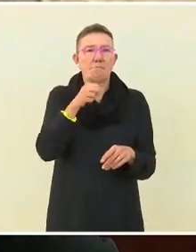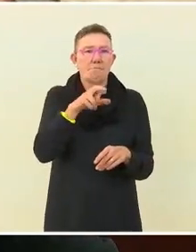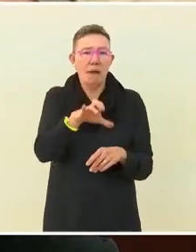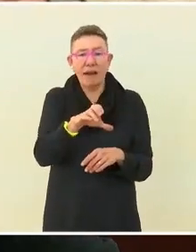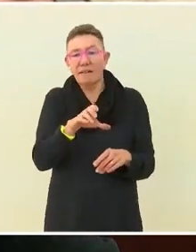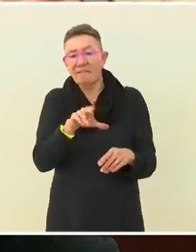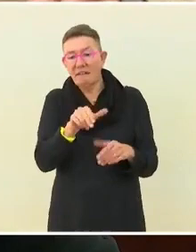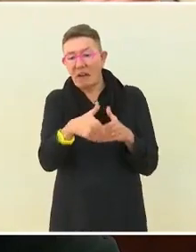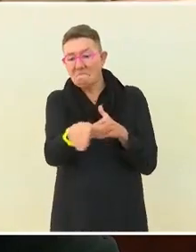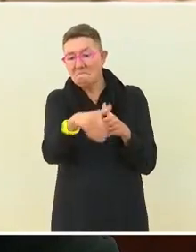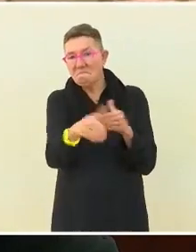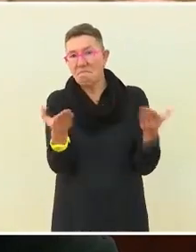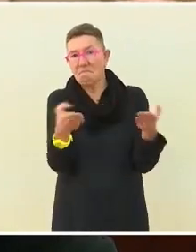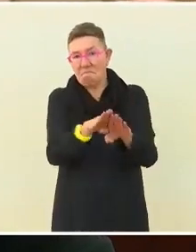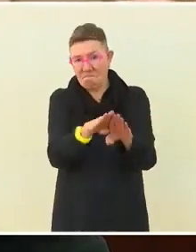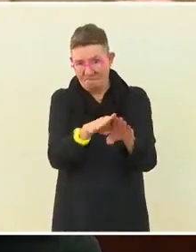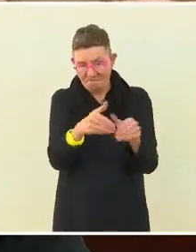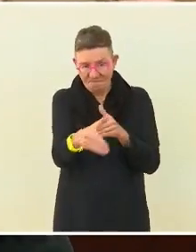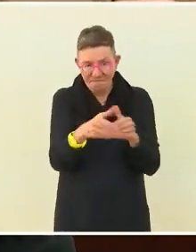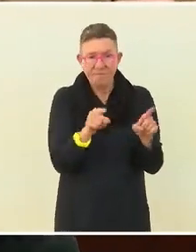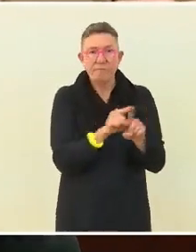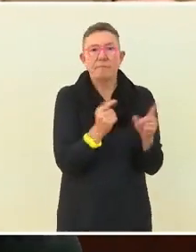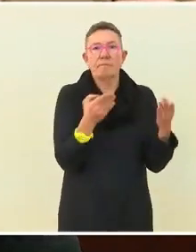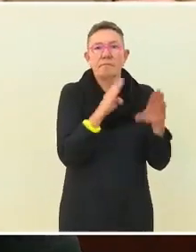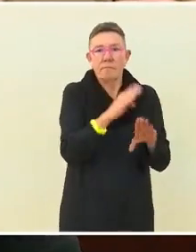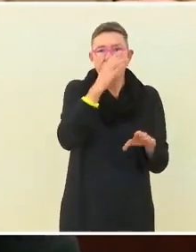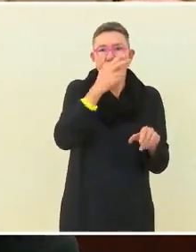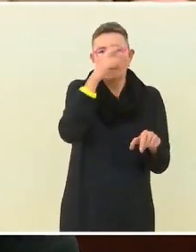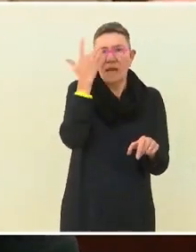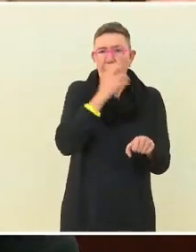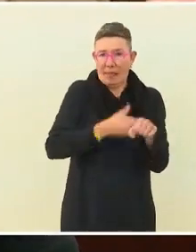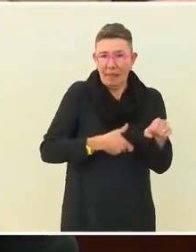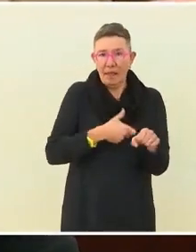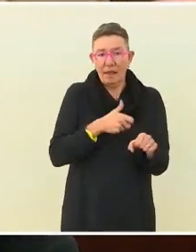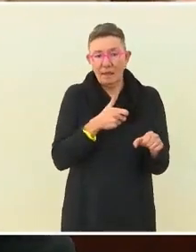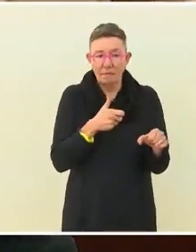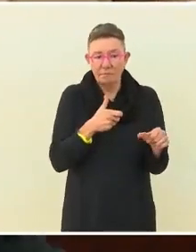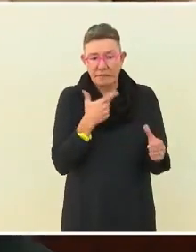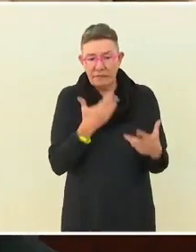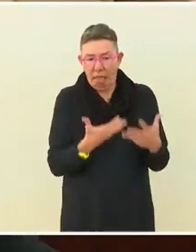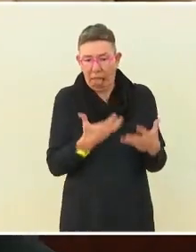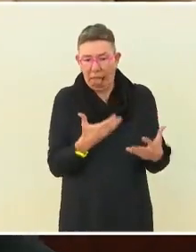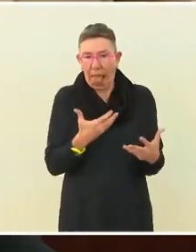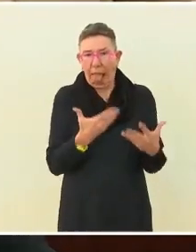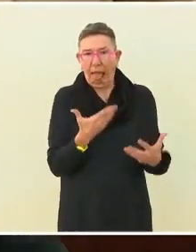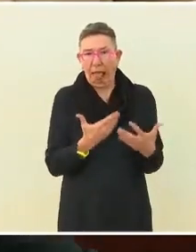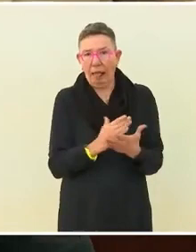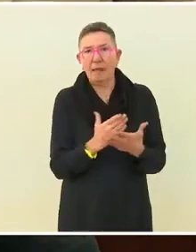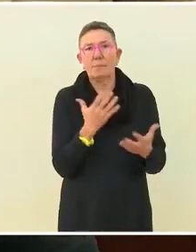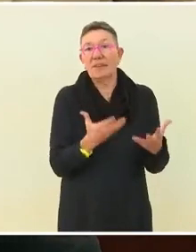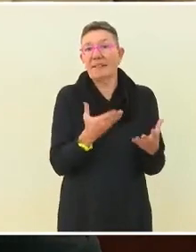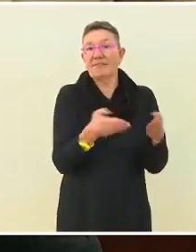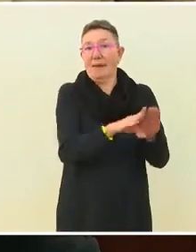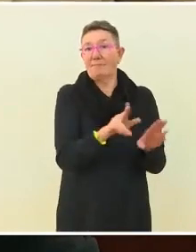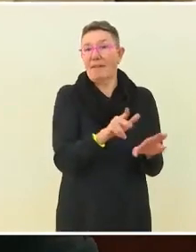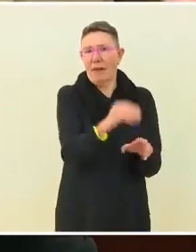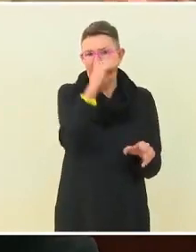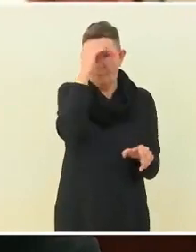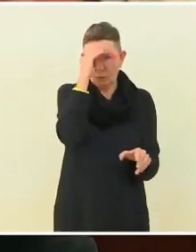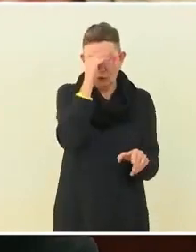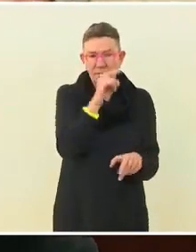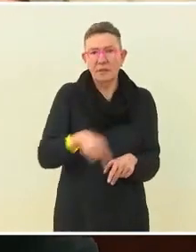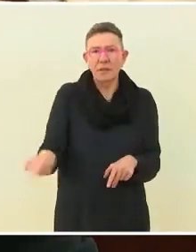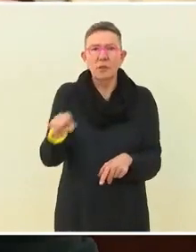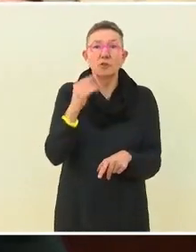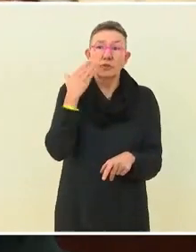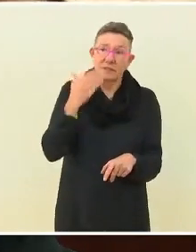pour la fin d'année et la fermeture du bureau de Saint-Pierre serait aussi également à l'étude. Je sais, monsieur le maire, combien vous